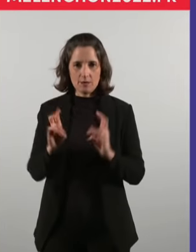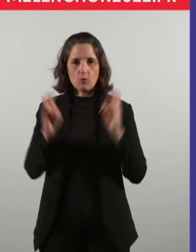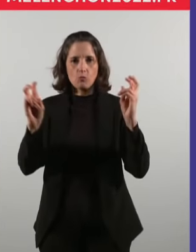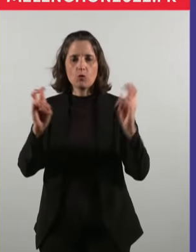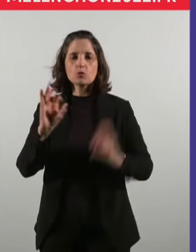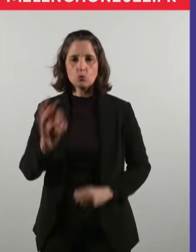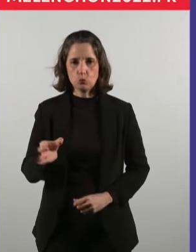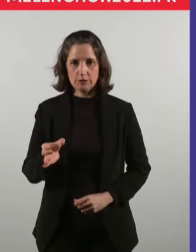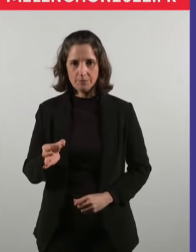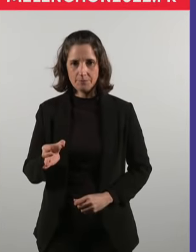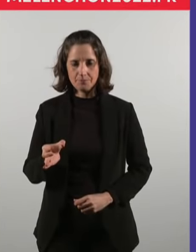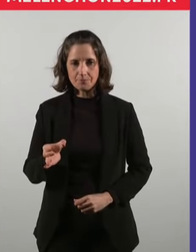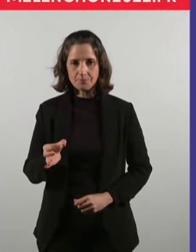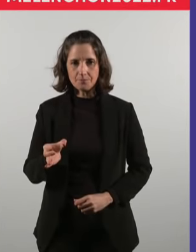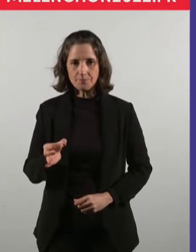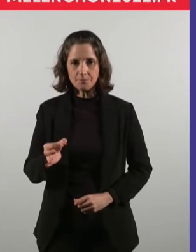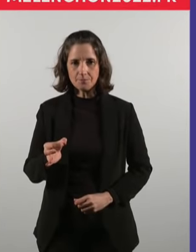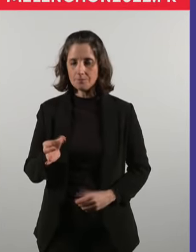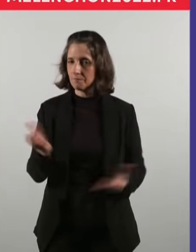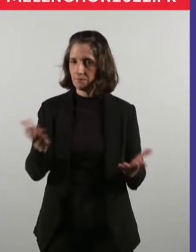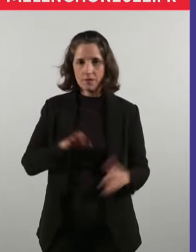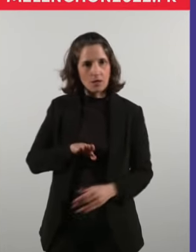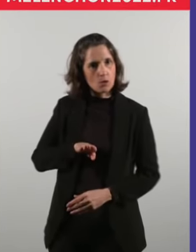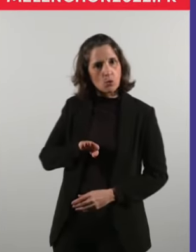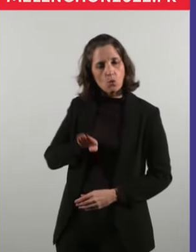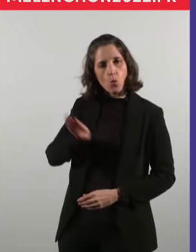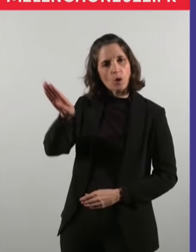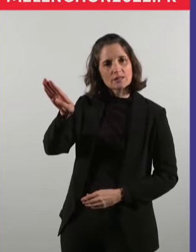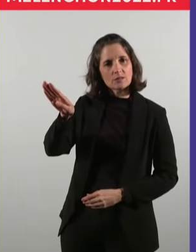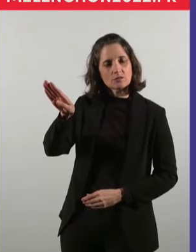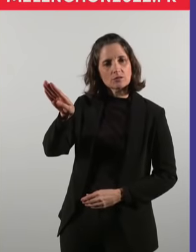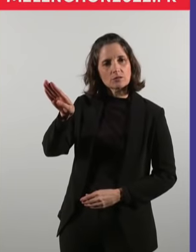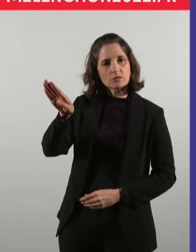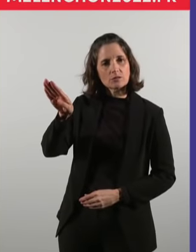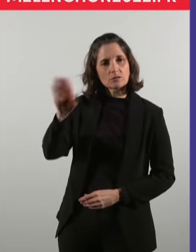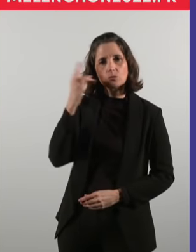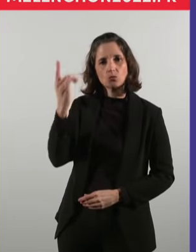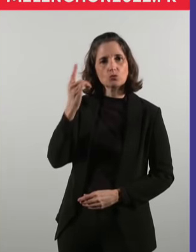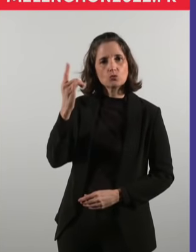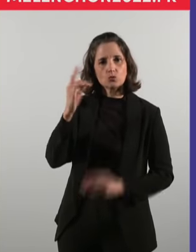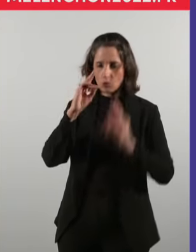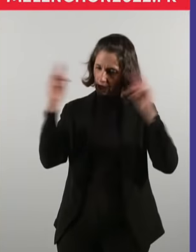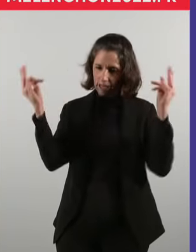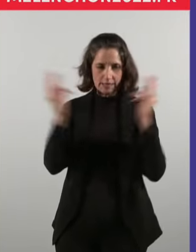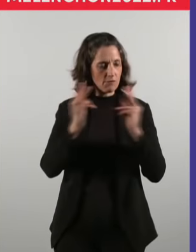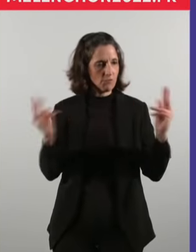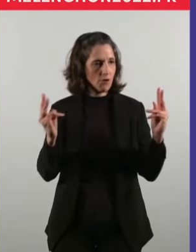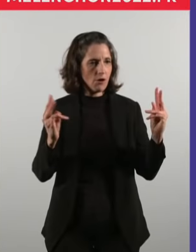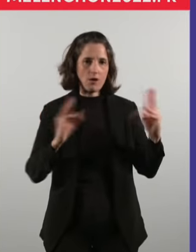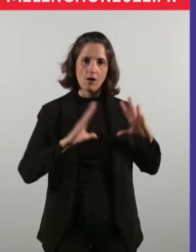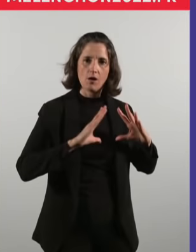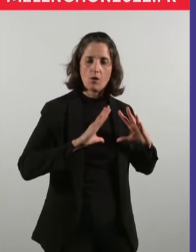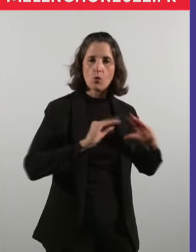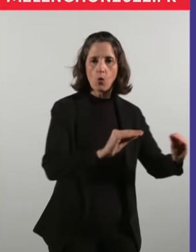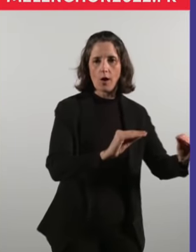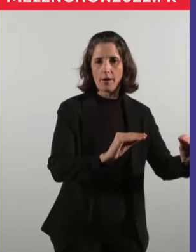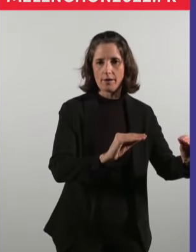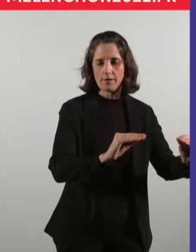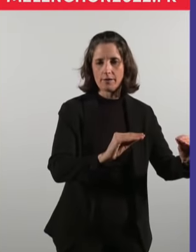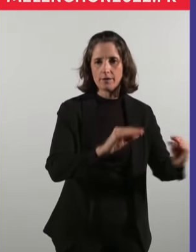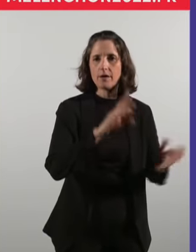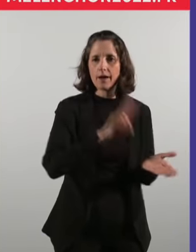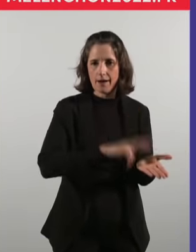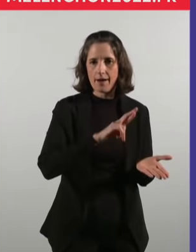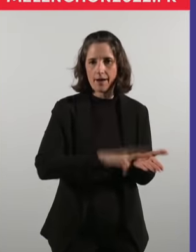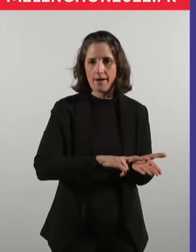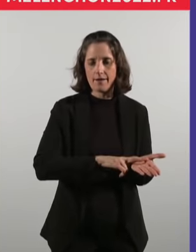une nécessité systémique totalement indépendante et indifférente à la réalité matérielle de ceux qui croient. Elle répond à